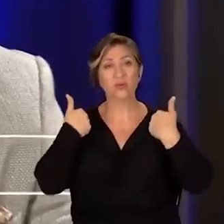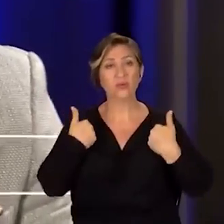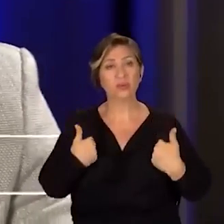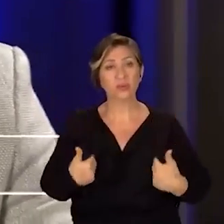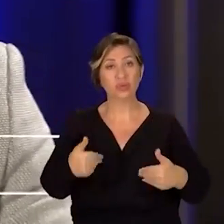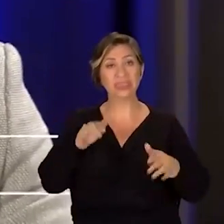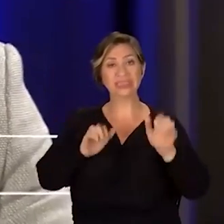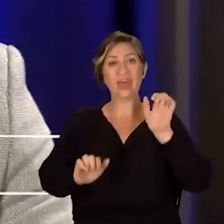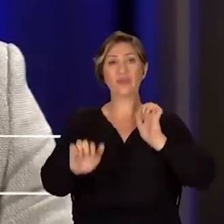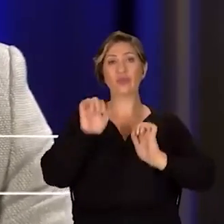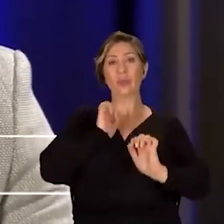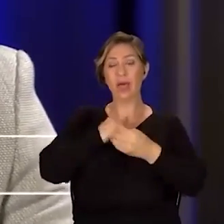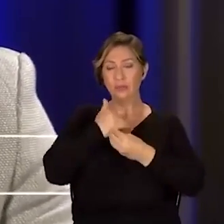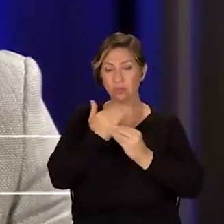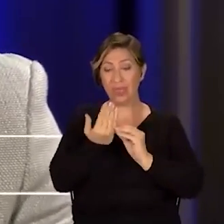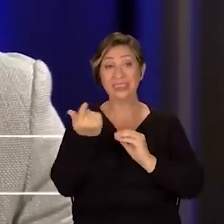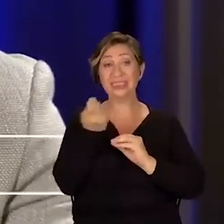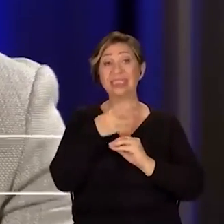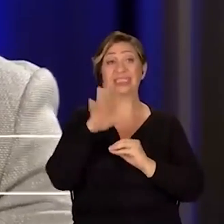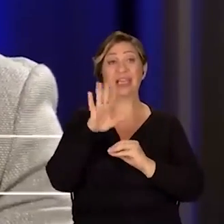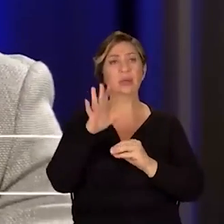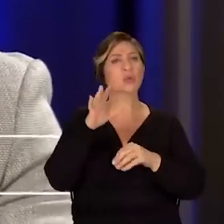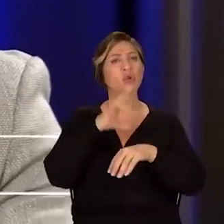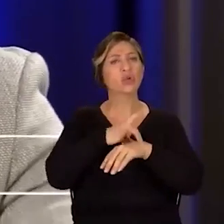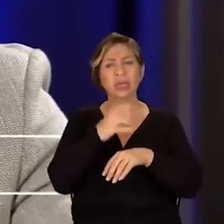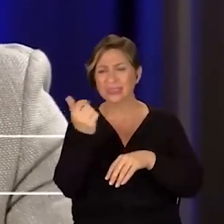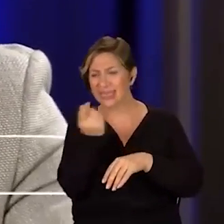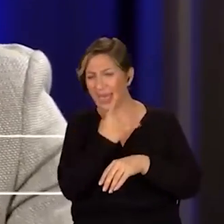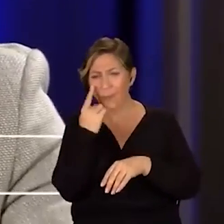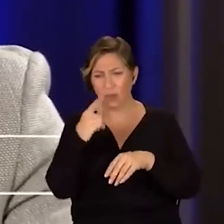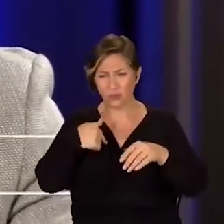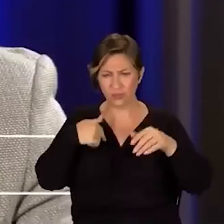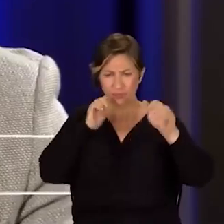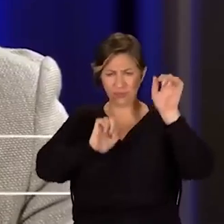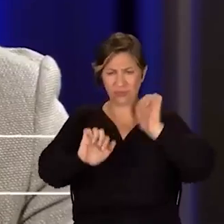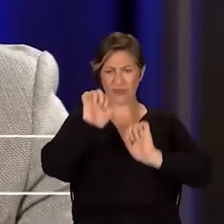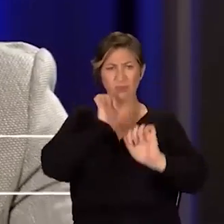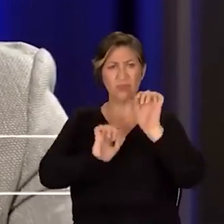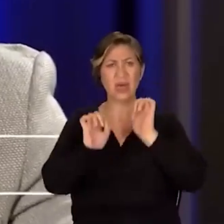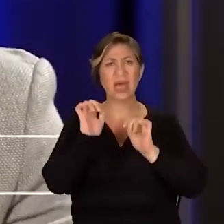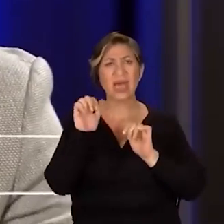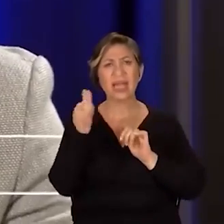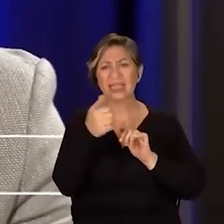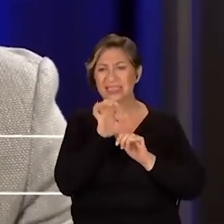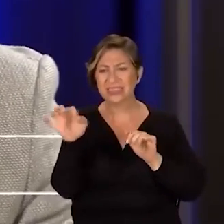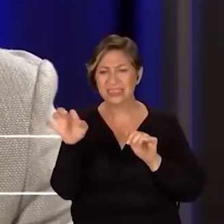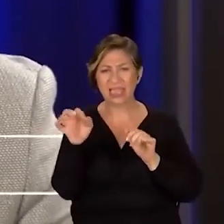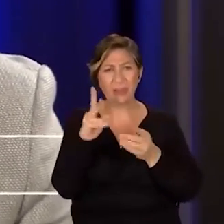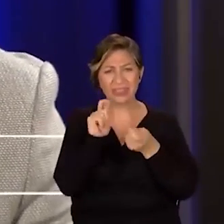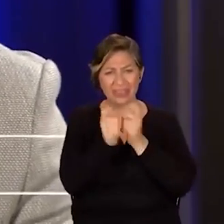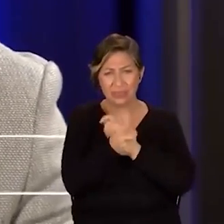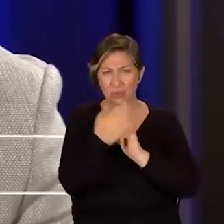vücudunuzdaki savunma hücrelerinin sayısı değil. Hani doktorlar bakıyor sayısına, o vücudun savunma hücrelerine. Kalitesi. Herhangi bir değişiklik yok.